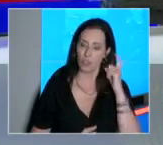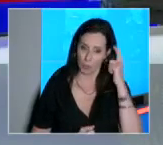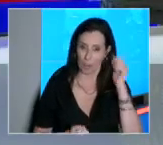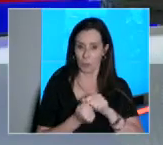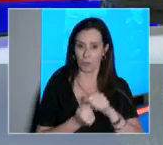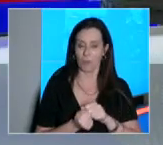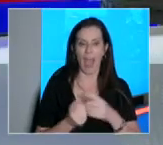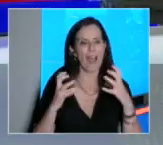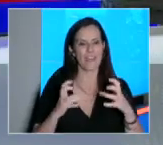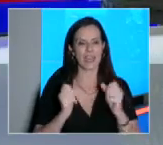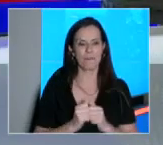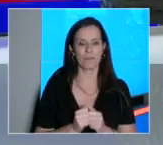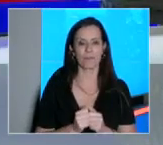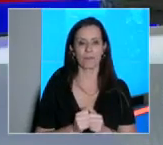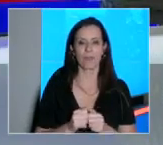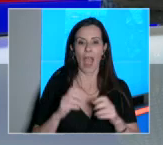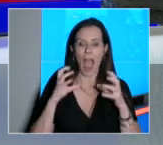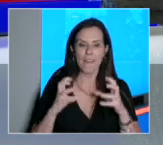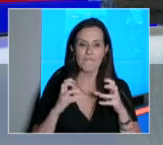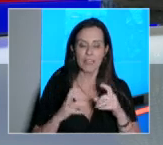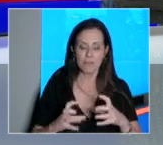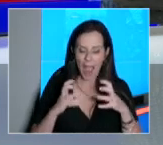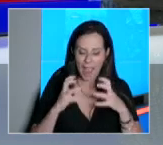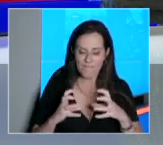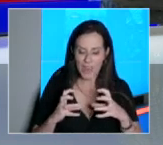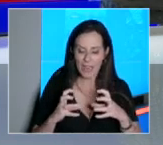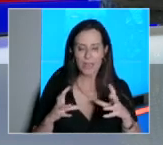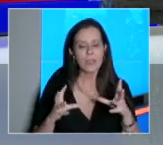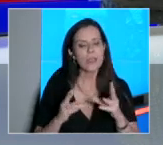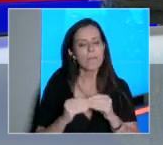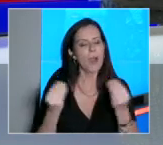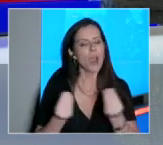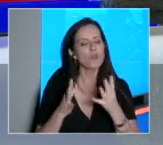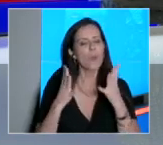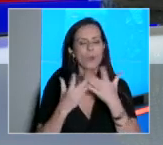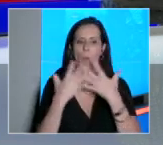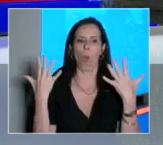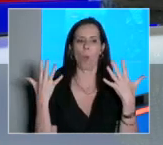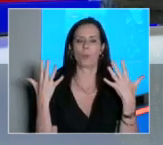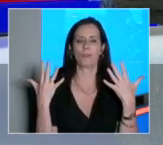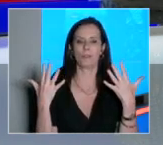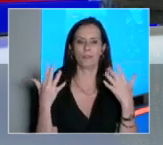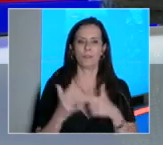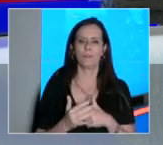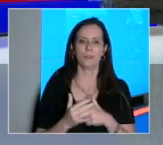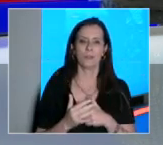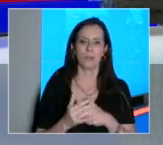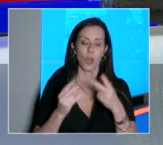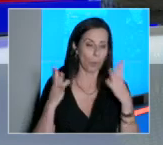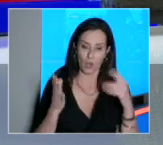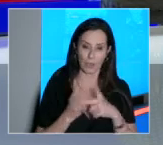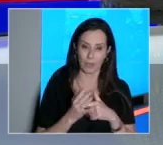מטומטם האבנים. האבנים, מבחינה זאת, זאת אבן בעלת צביון חזותי מאוד מאוד ברור. לא